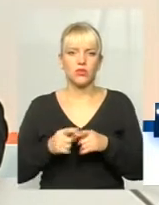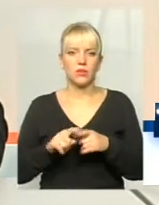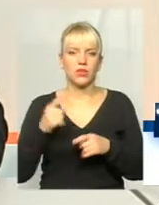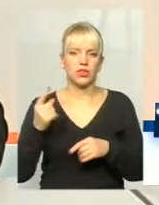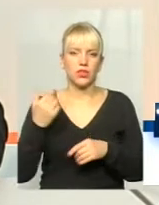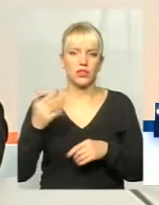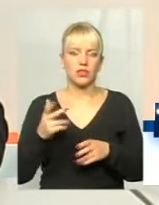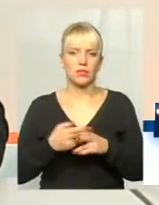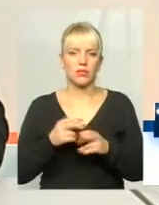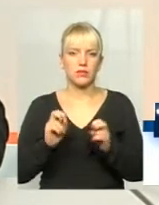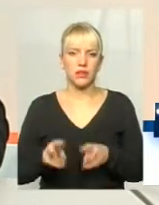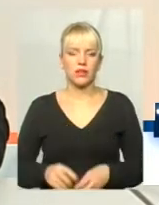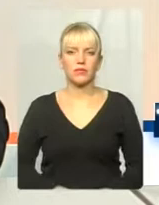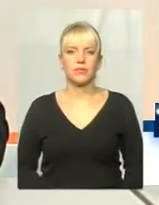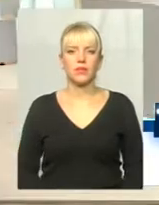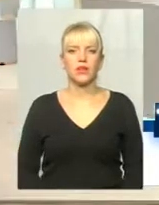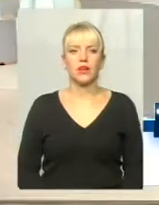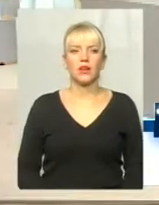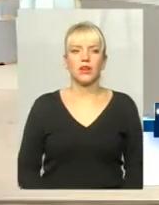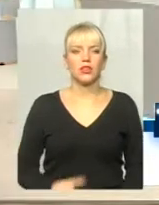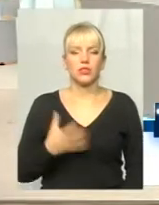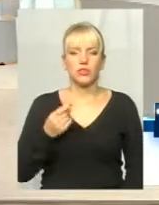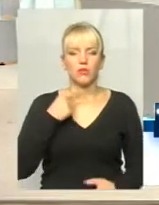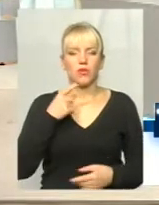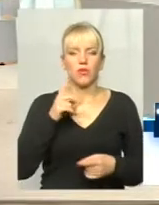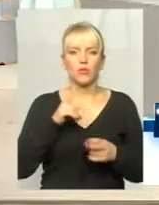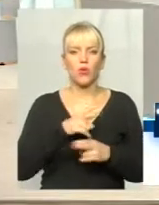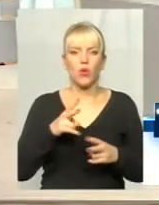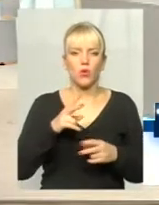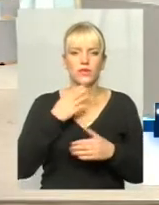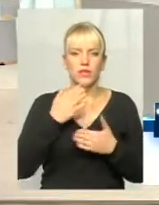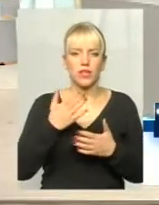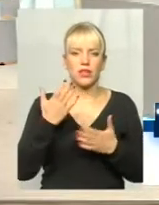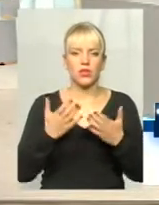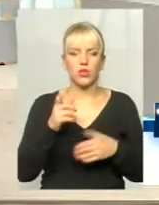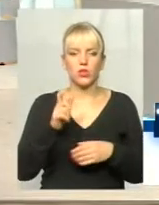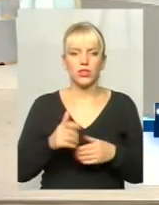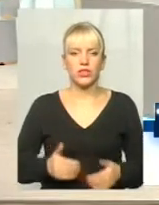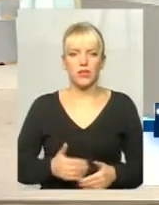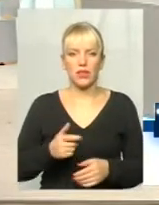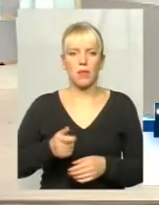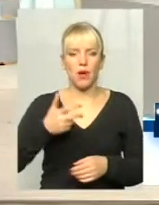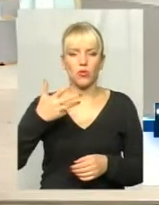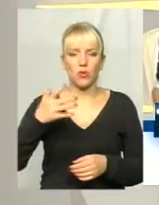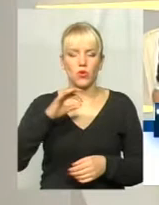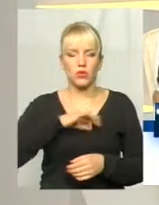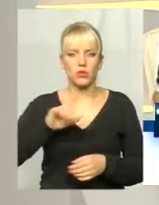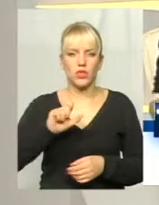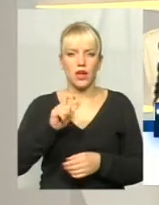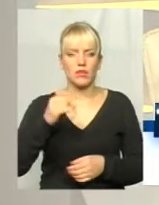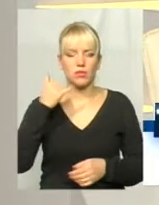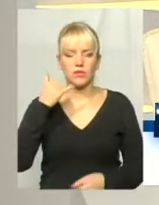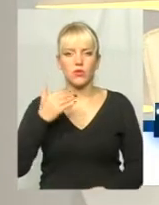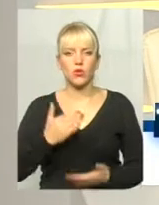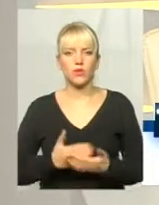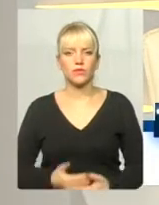безпека. Згодом поговоримо про те, до кого звертатися, якщо людина живе в багатоповерхівці і користується газом. А насамперед дзвінки